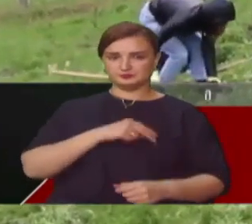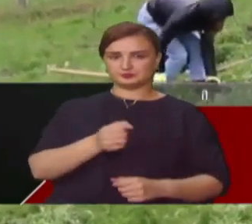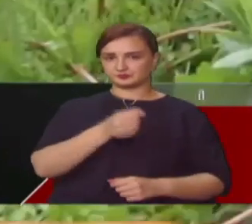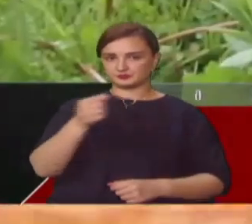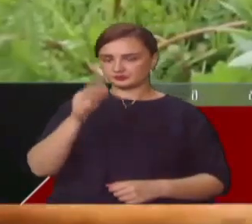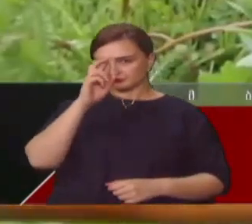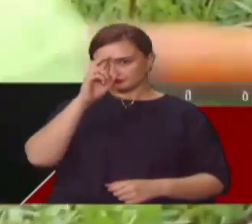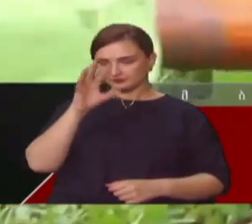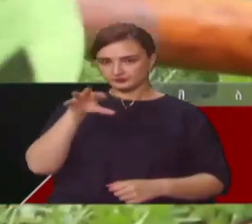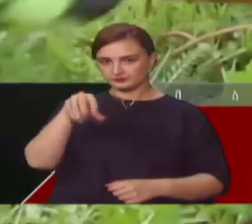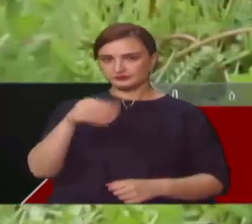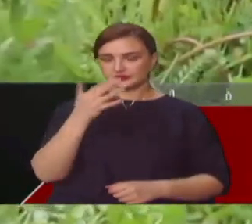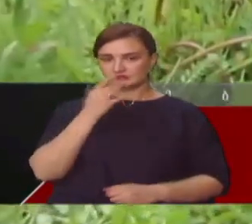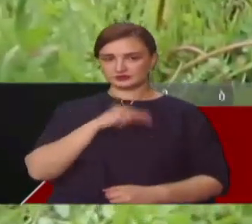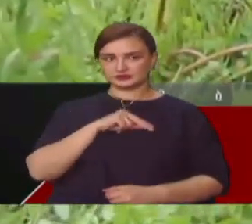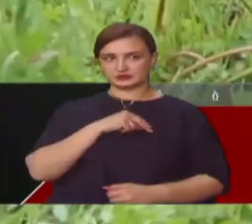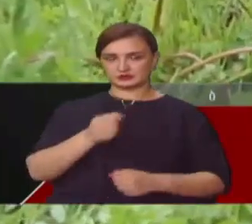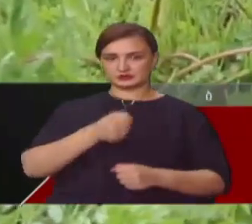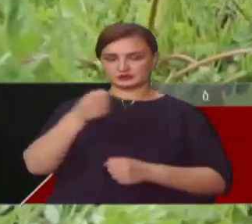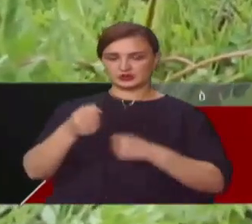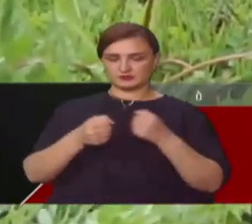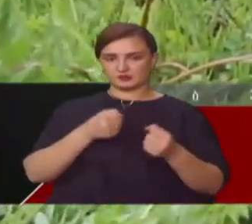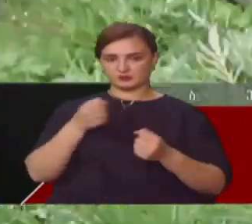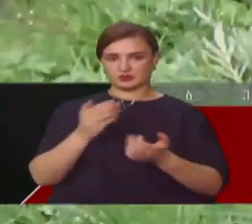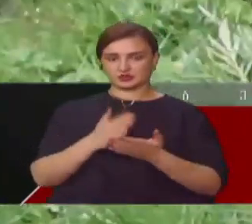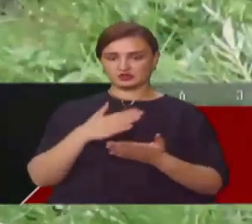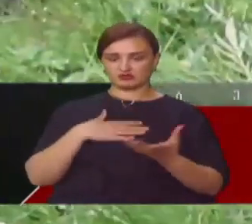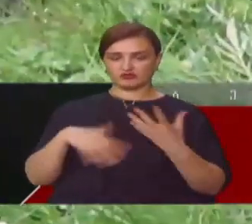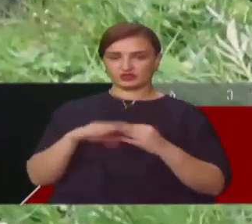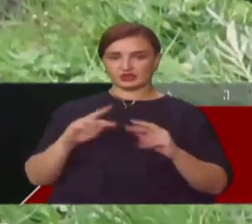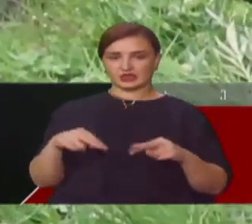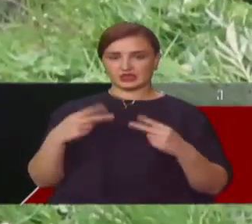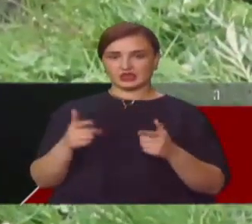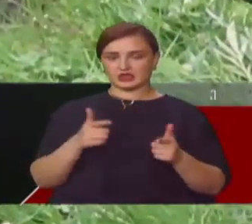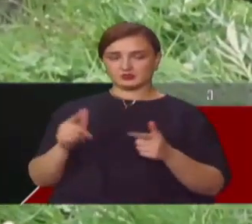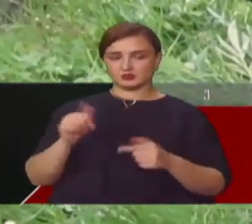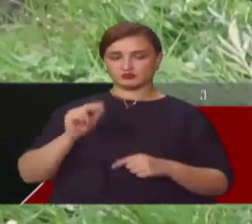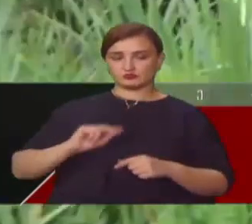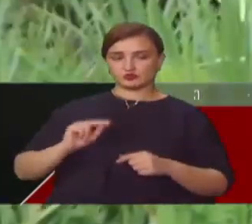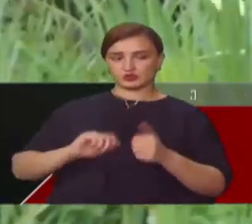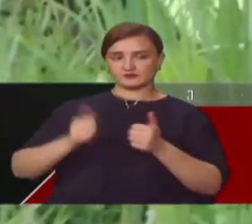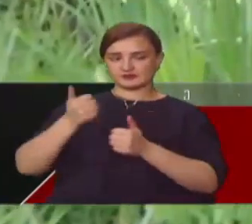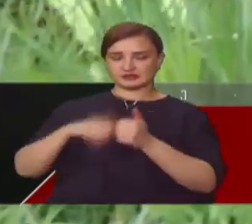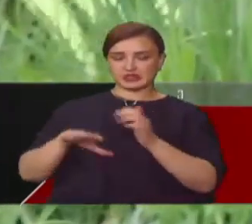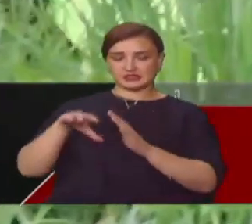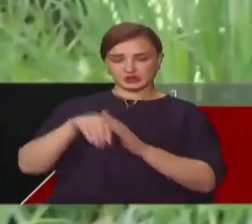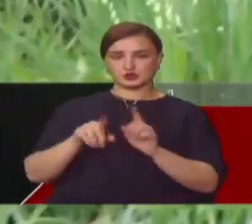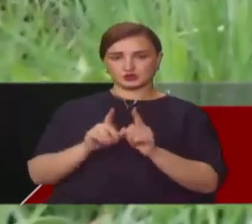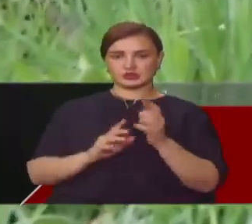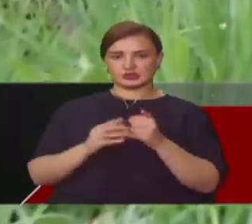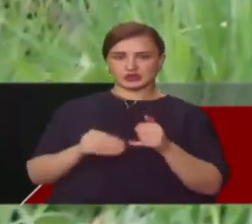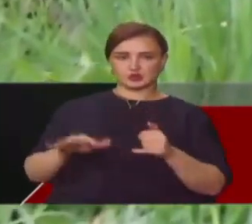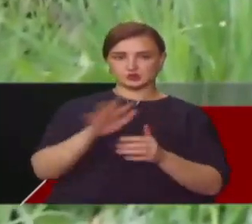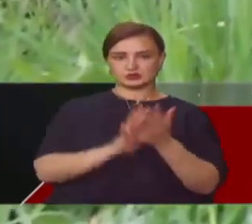სახელმწიფო უწყობაში თანგან ეროვნულ სატყეოს აგენტოში დასაქმებული ჩვენს მიერ გადამზადებული ტაქსატორები, რომლებიც მუშაობენ როგორც ცენტრალურ აპარატში, ისევე ტერიტორიულ სატყეოს